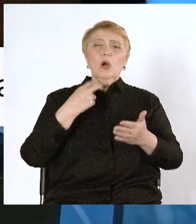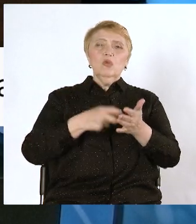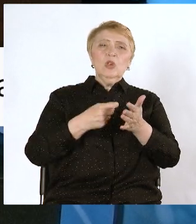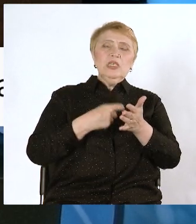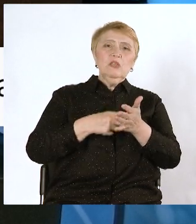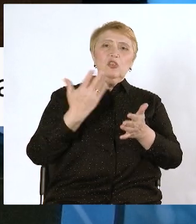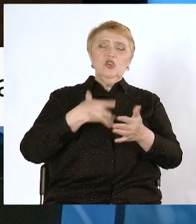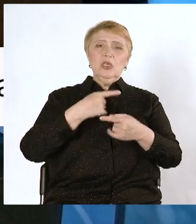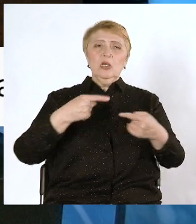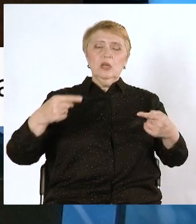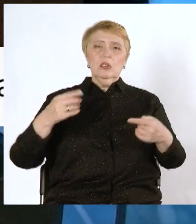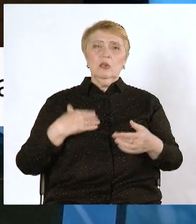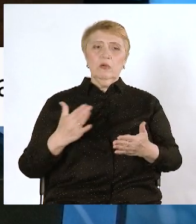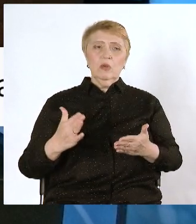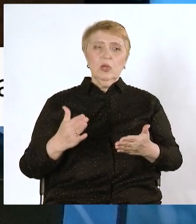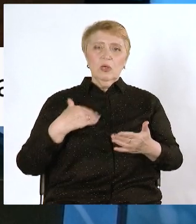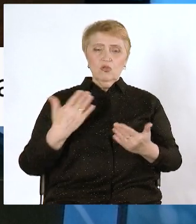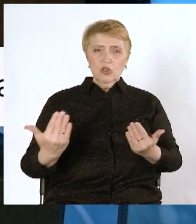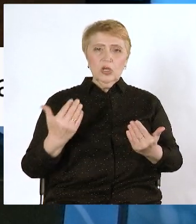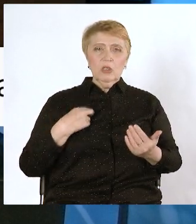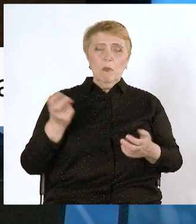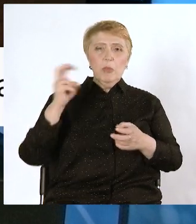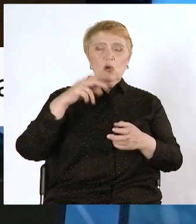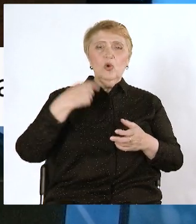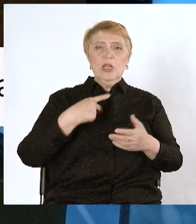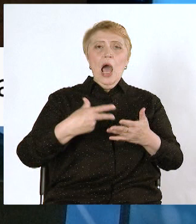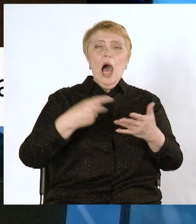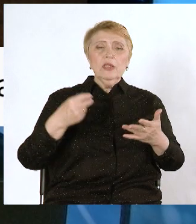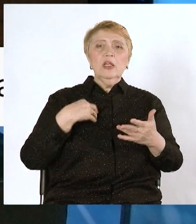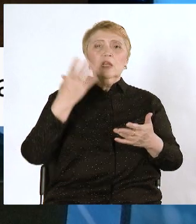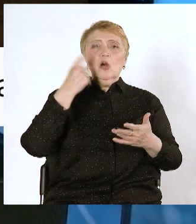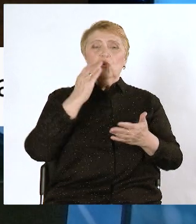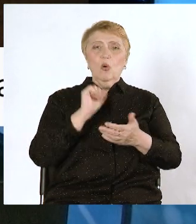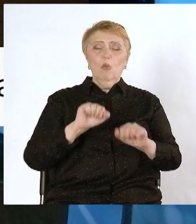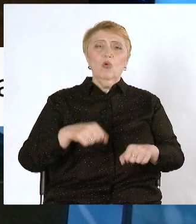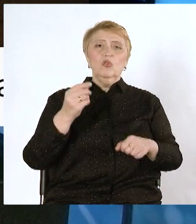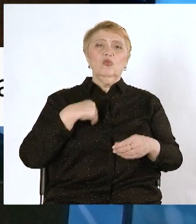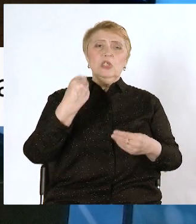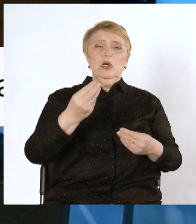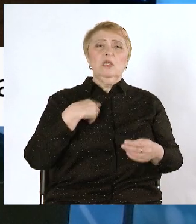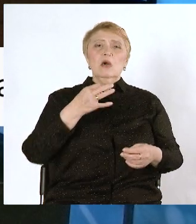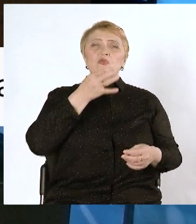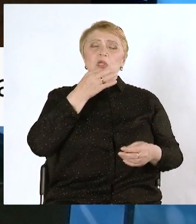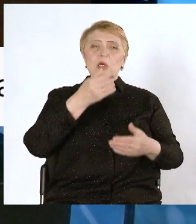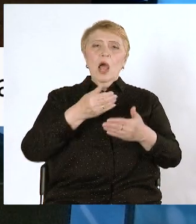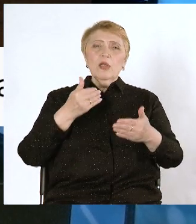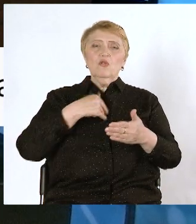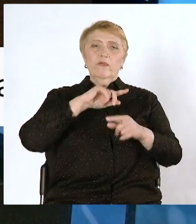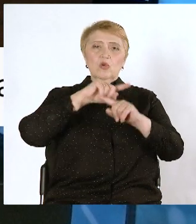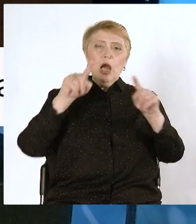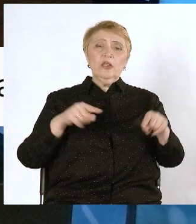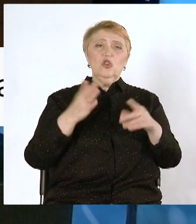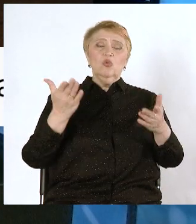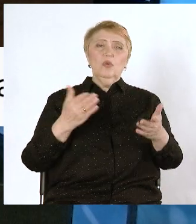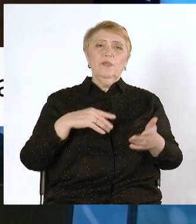практику повседневную приходит анализы такие которые могут дать нам очень раннюю картину нарушения обмена но и